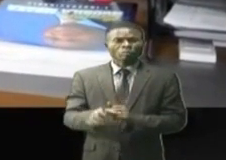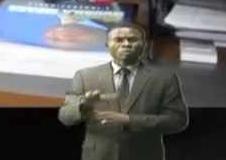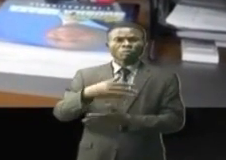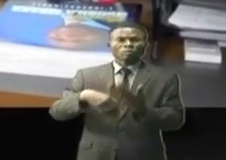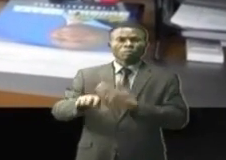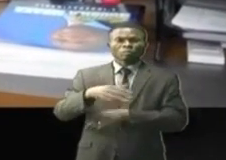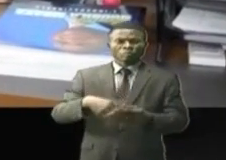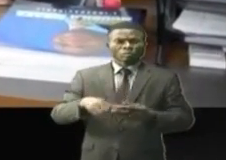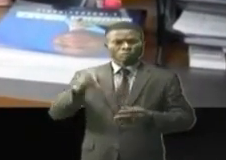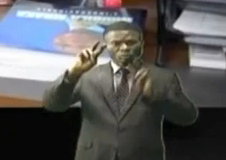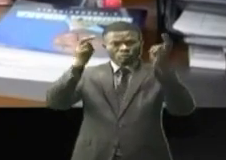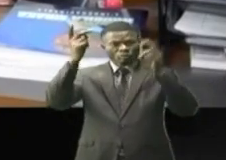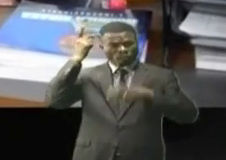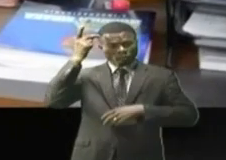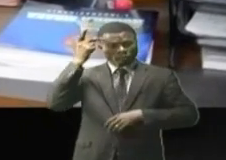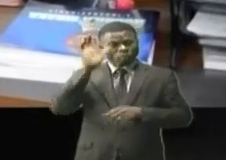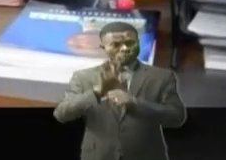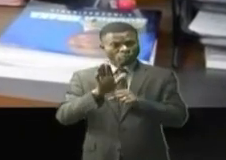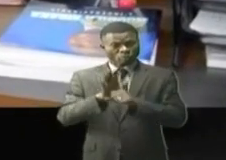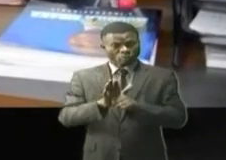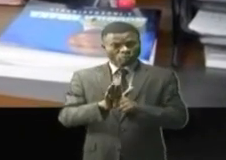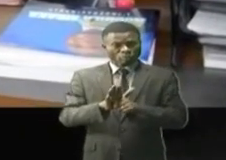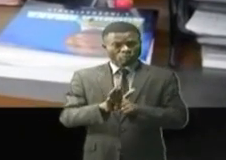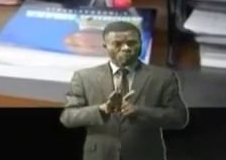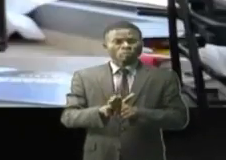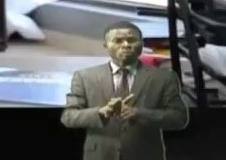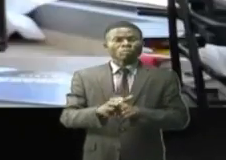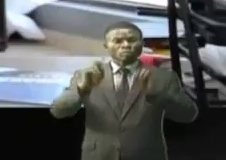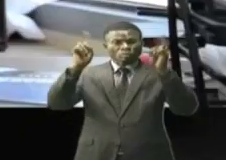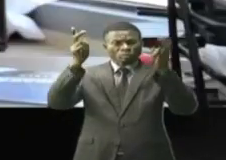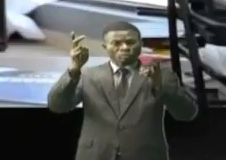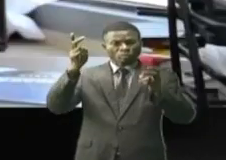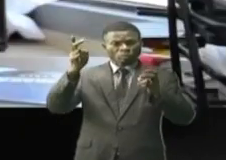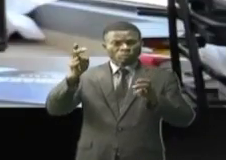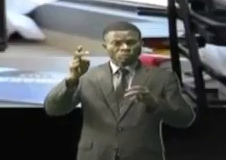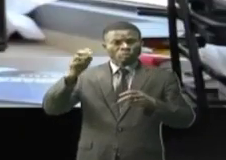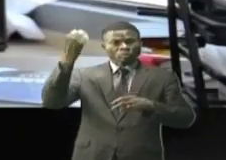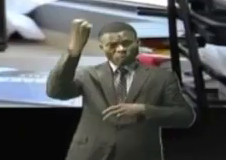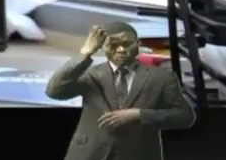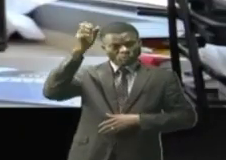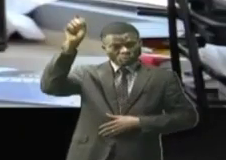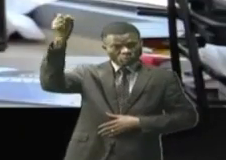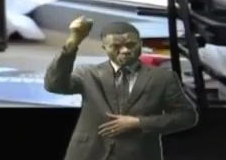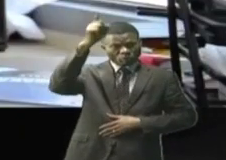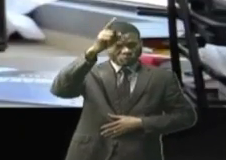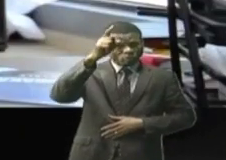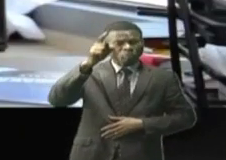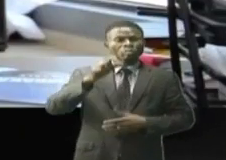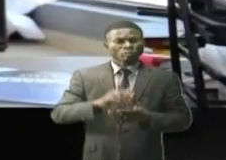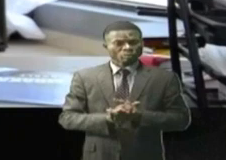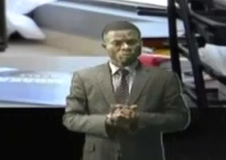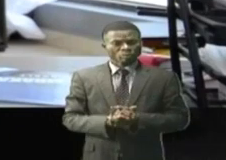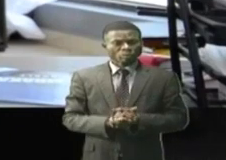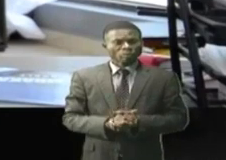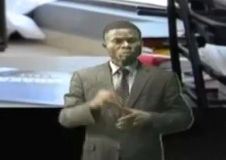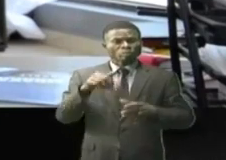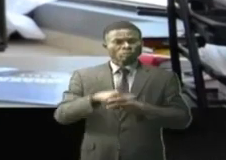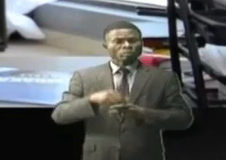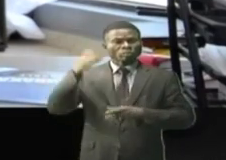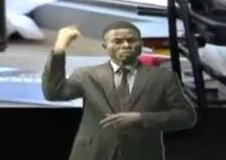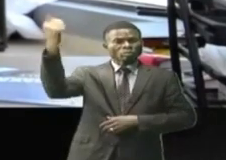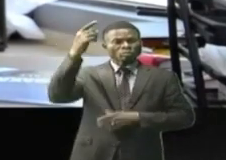ville de Kinshasa. La plupart des villes, que les grandes villes, les grandes agglomérations à travers le